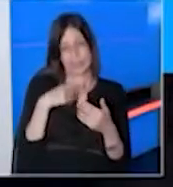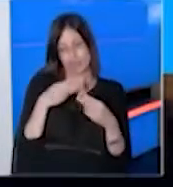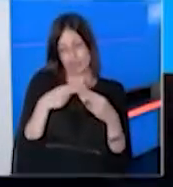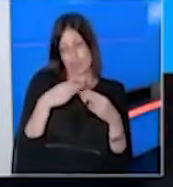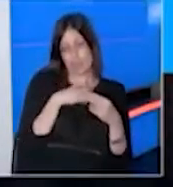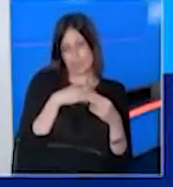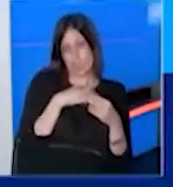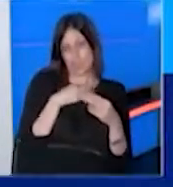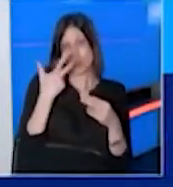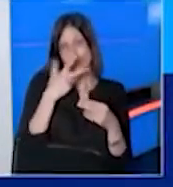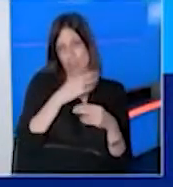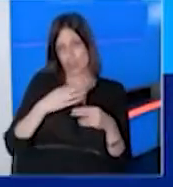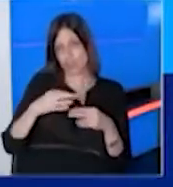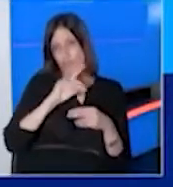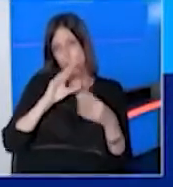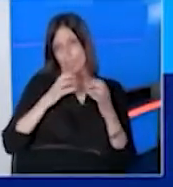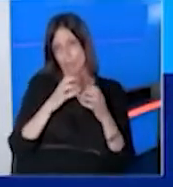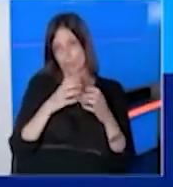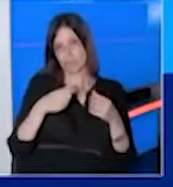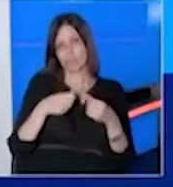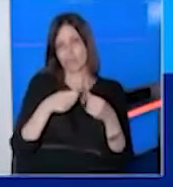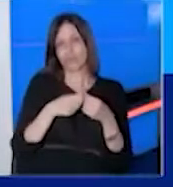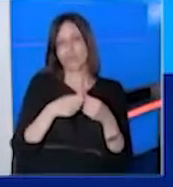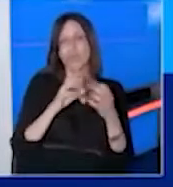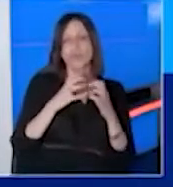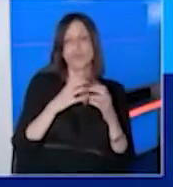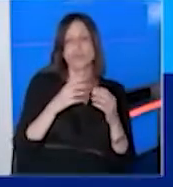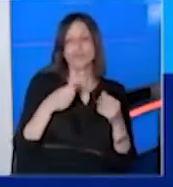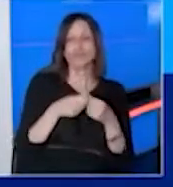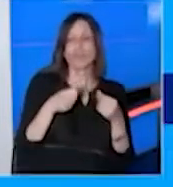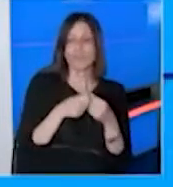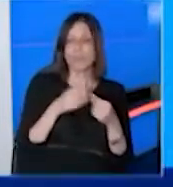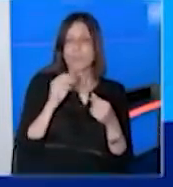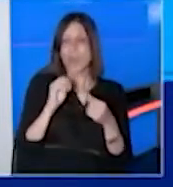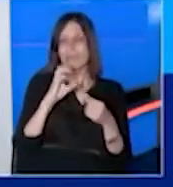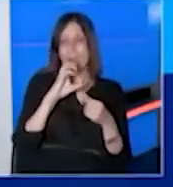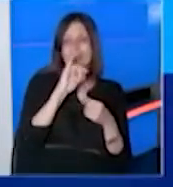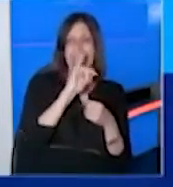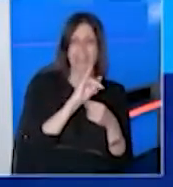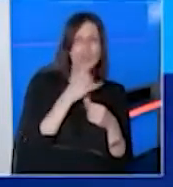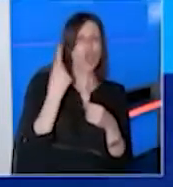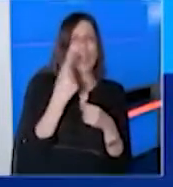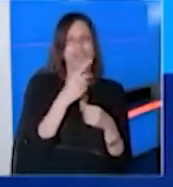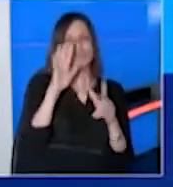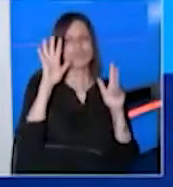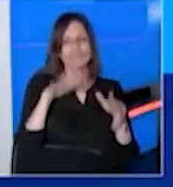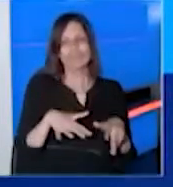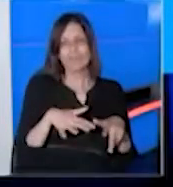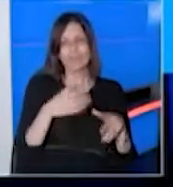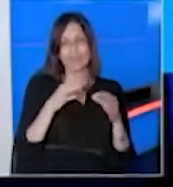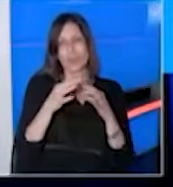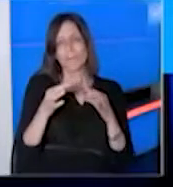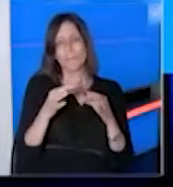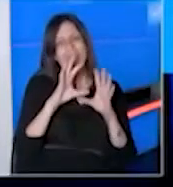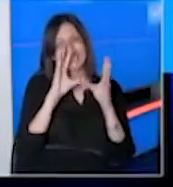שלי. שלושה יישובים שהם לא קיבוצים, מושבים שיתופיים, מעון, כרמל יתיר, יש להם כל אחד מ-8,000 דונם, סך כל 24,000 דונם.